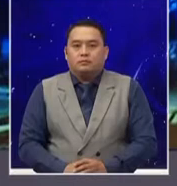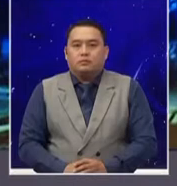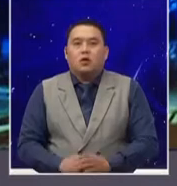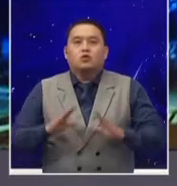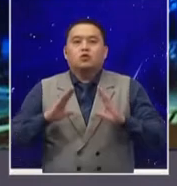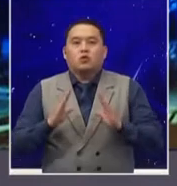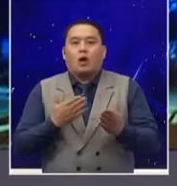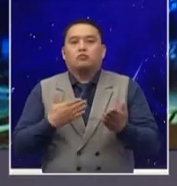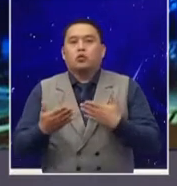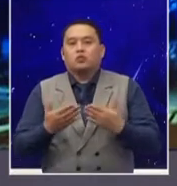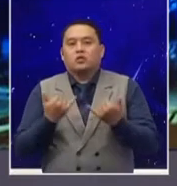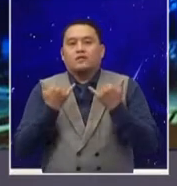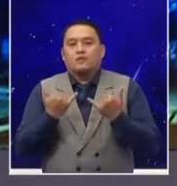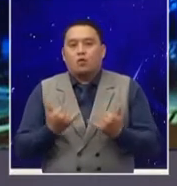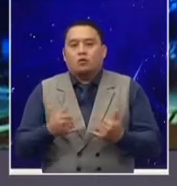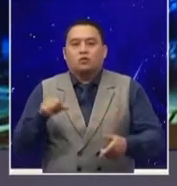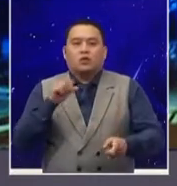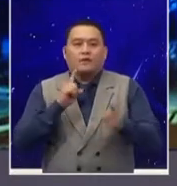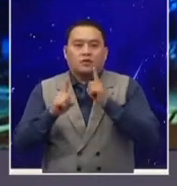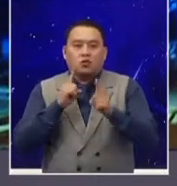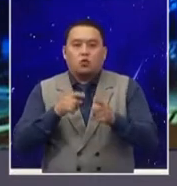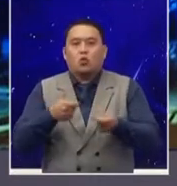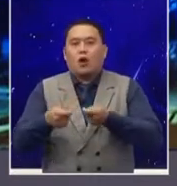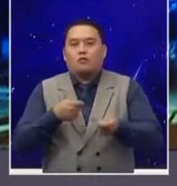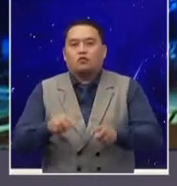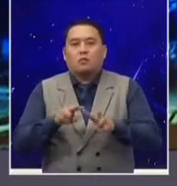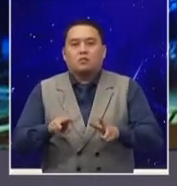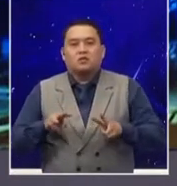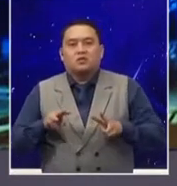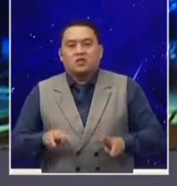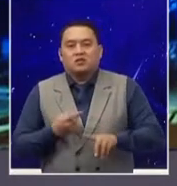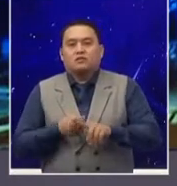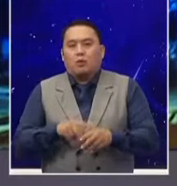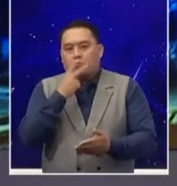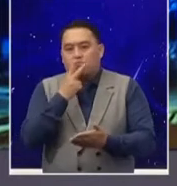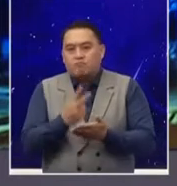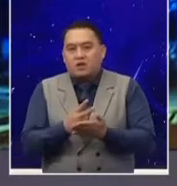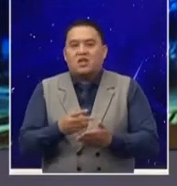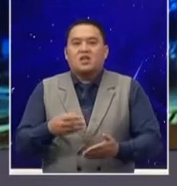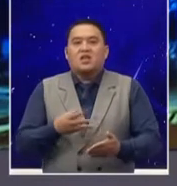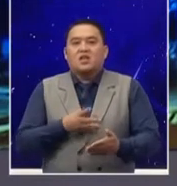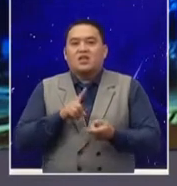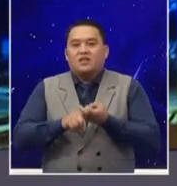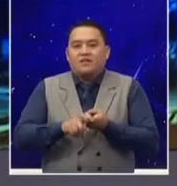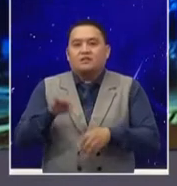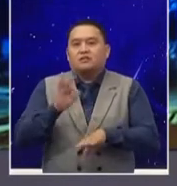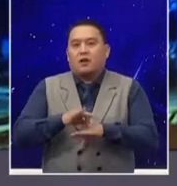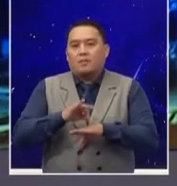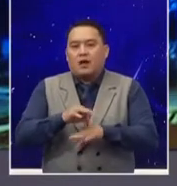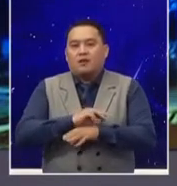Эпидемиологическая ситуация обсуждалась сегодня на заседании правительства. На текущий момент показатель репродуктивности инфекции в стране